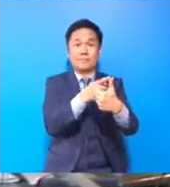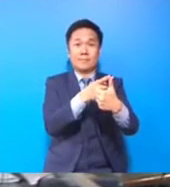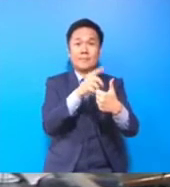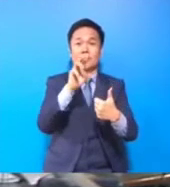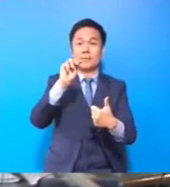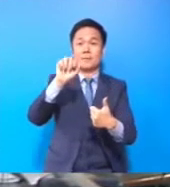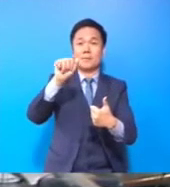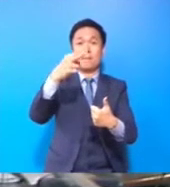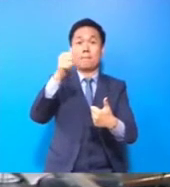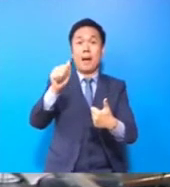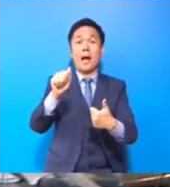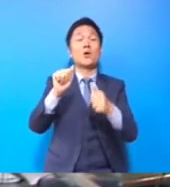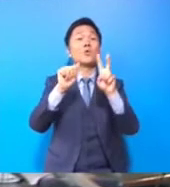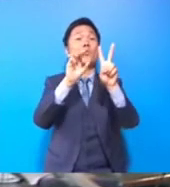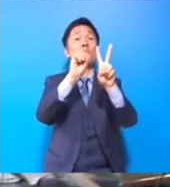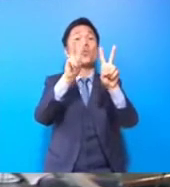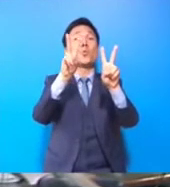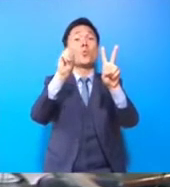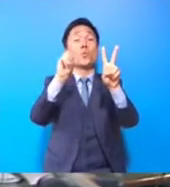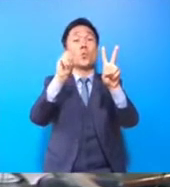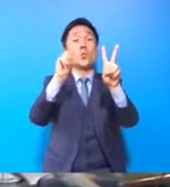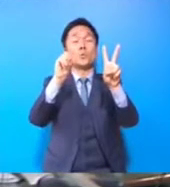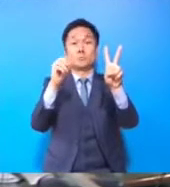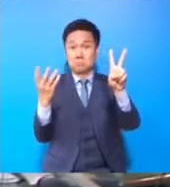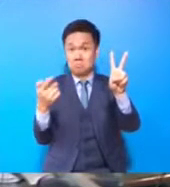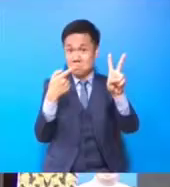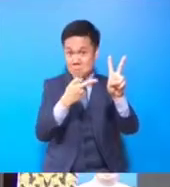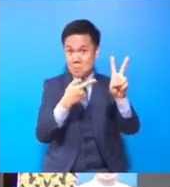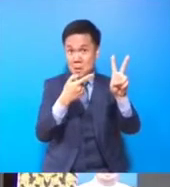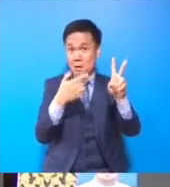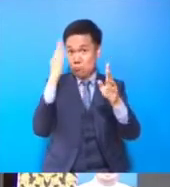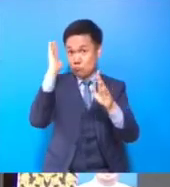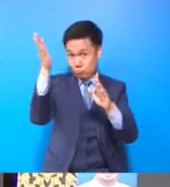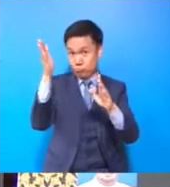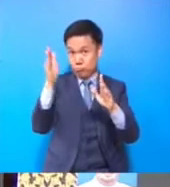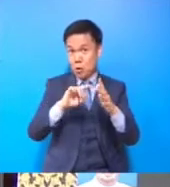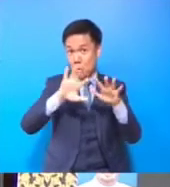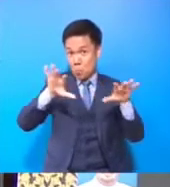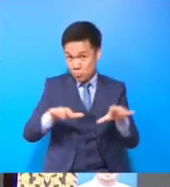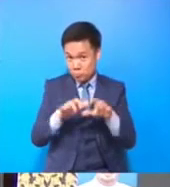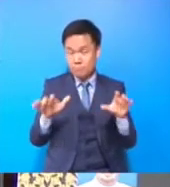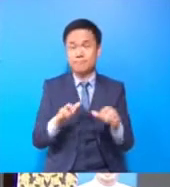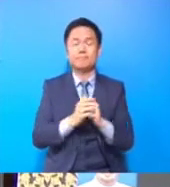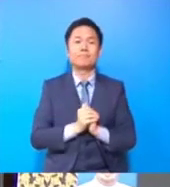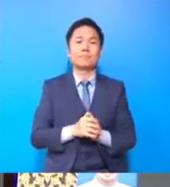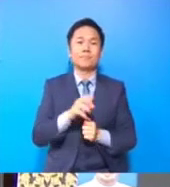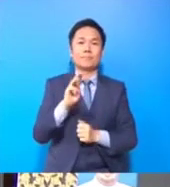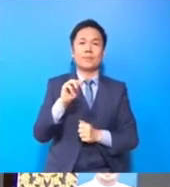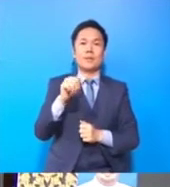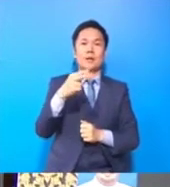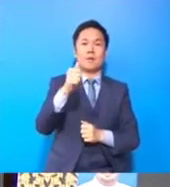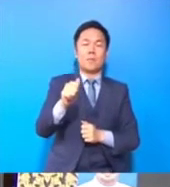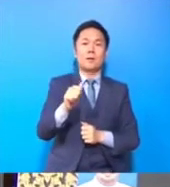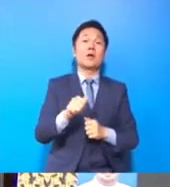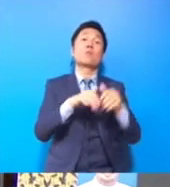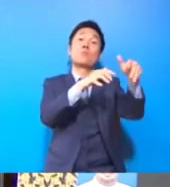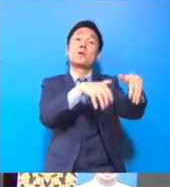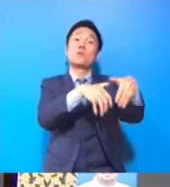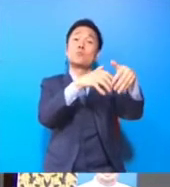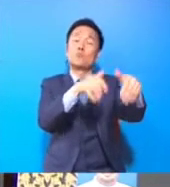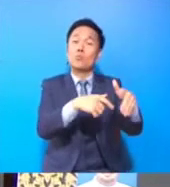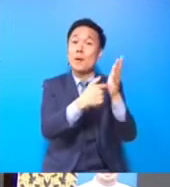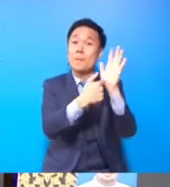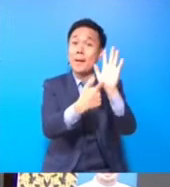keutamaan Negeri sebelum dikemukakan kepada kementerian ini untuk diangkat dibawa